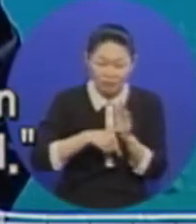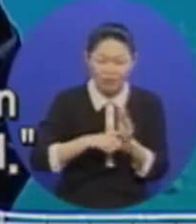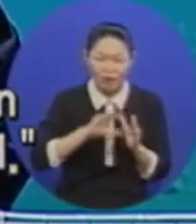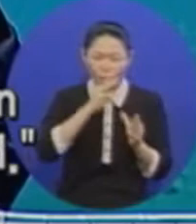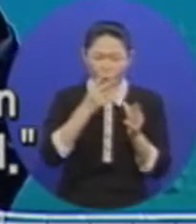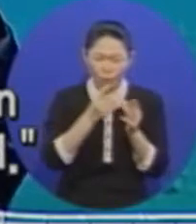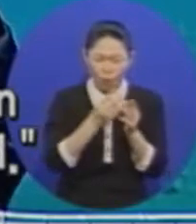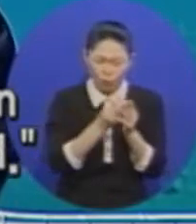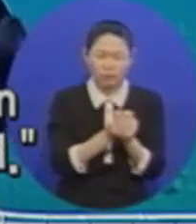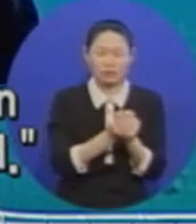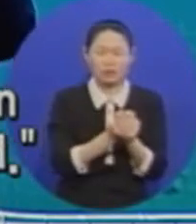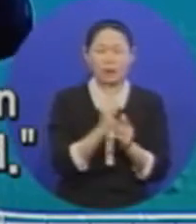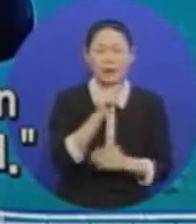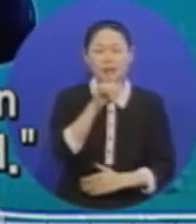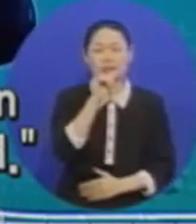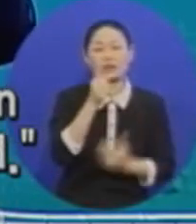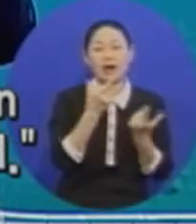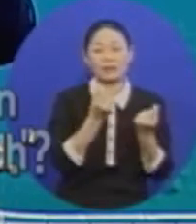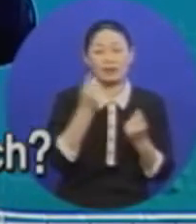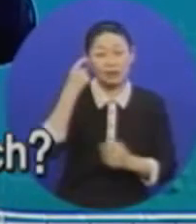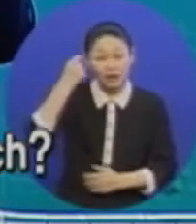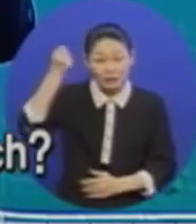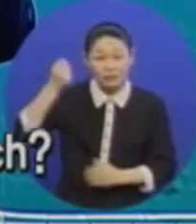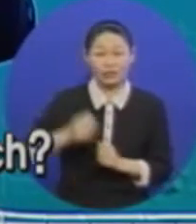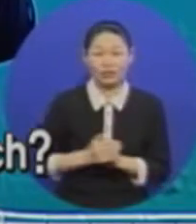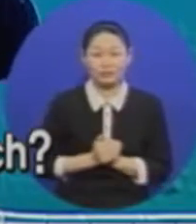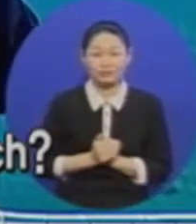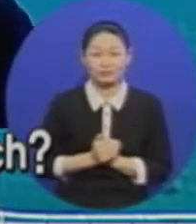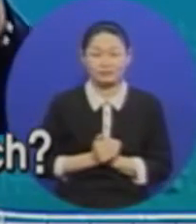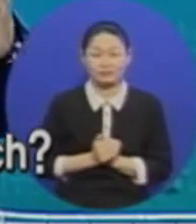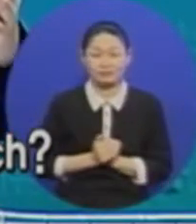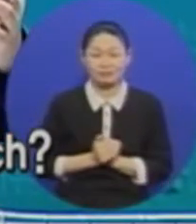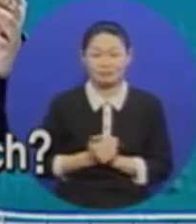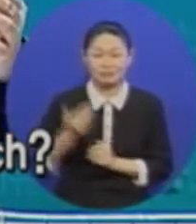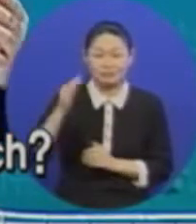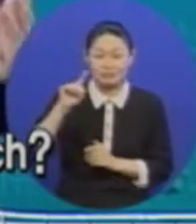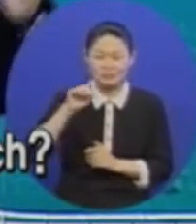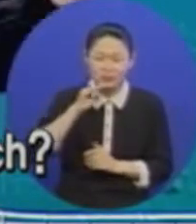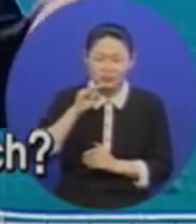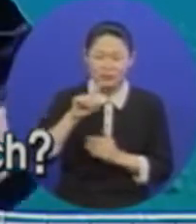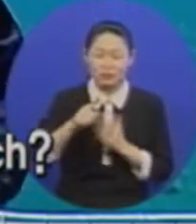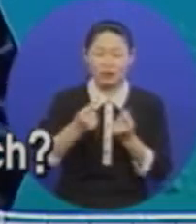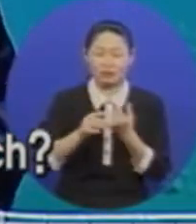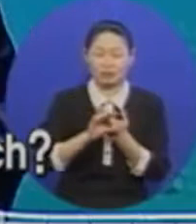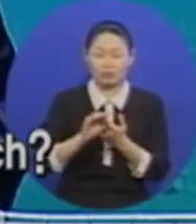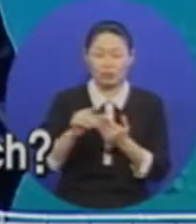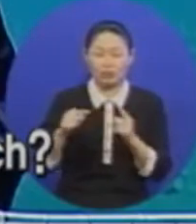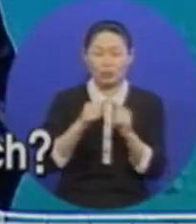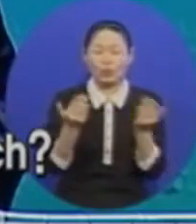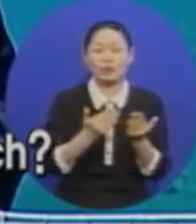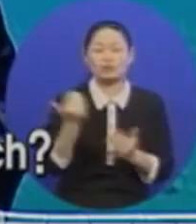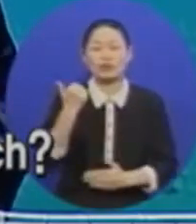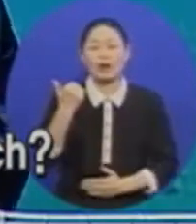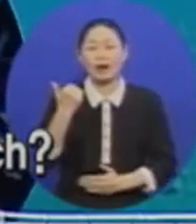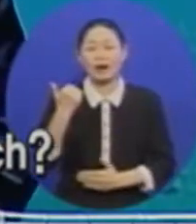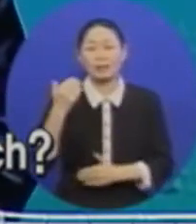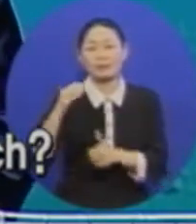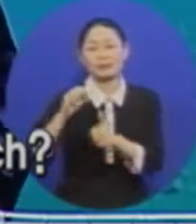있겠지 그런 생각이 들어요 그러면 정말 교회를 누구 하지요